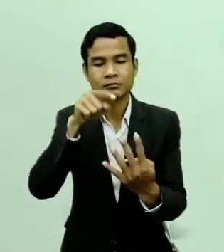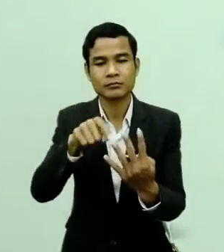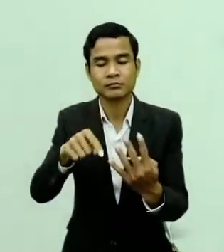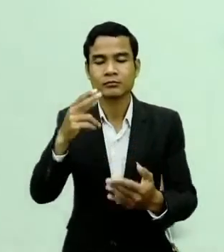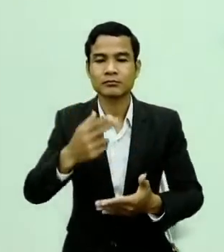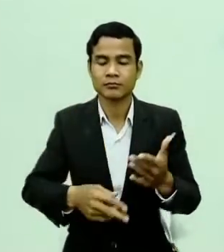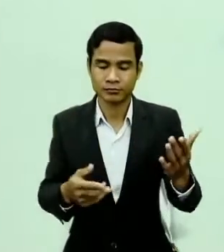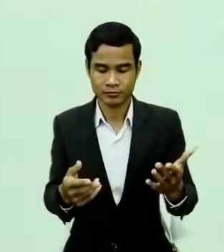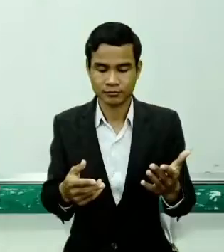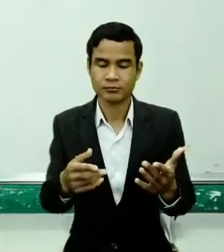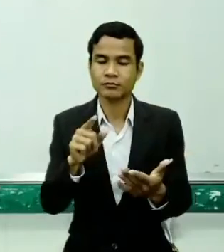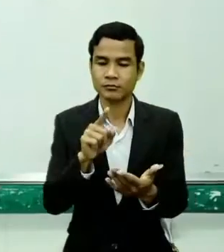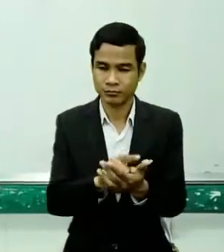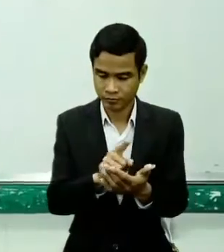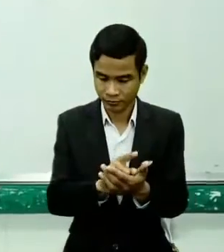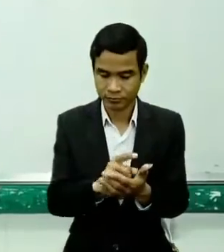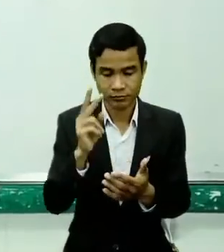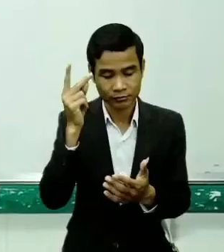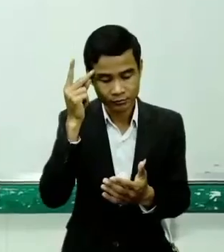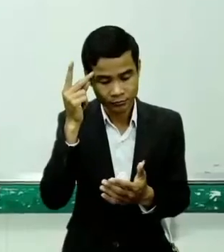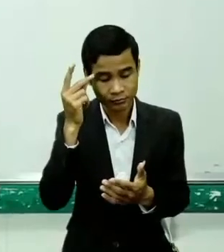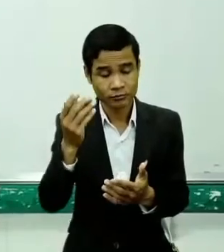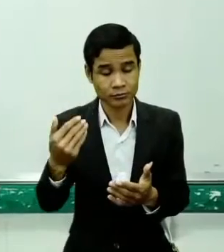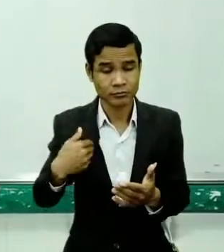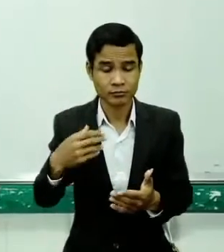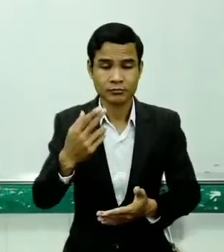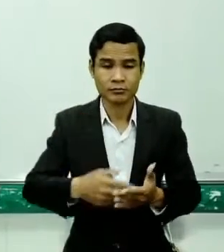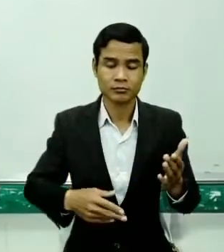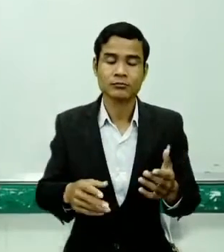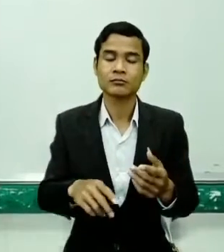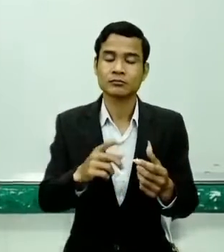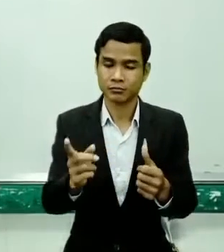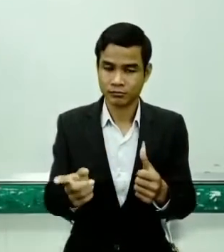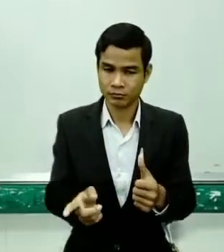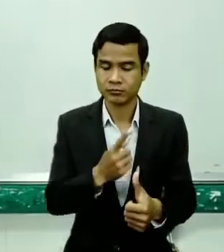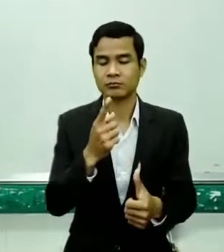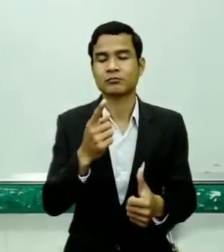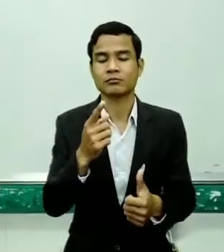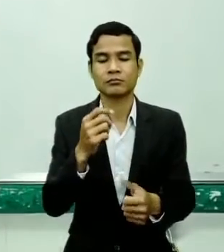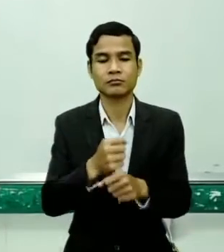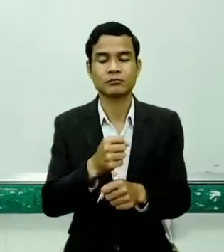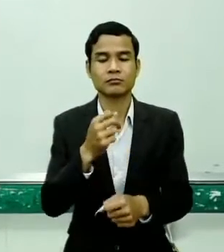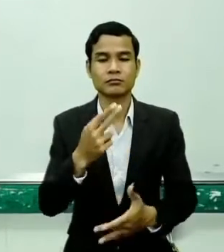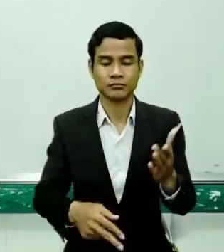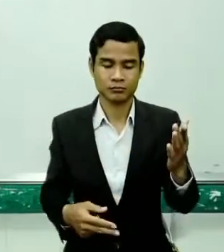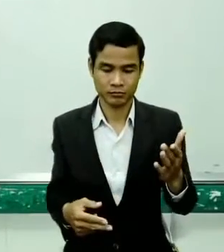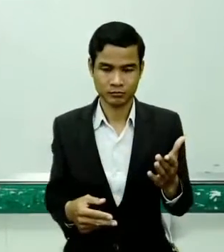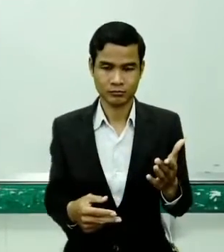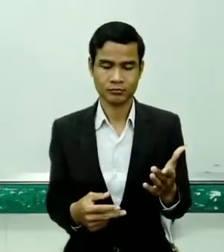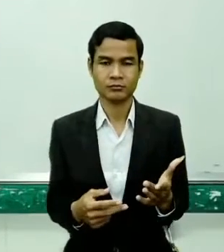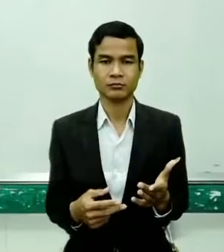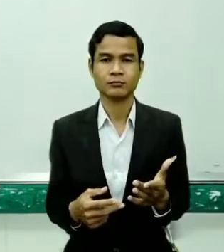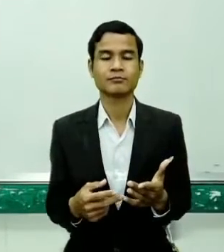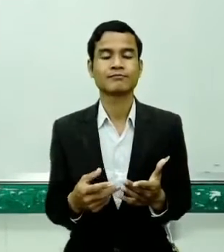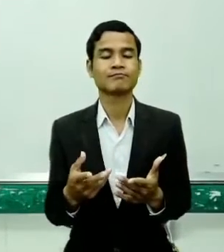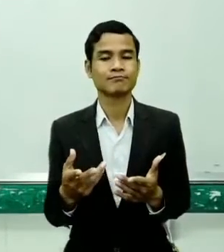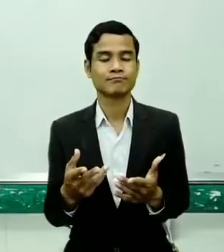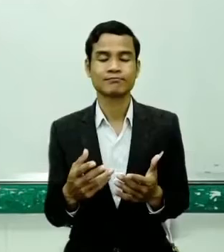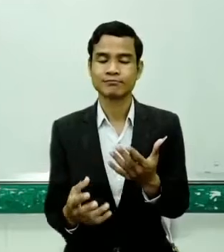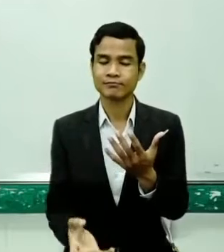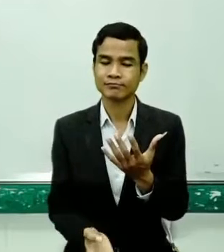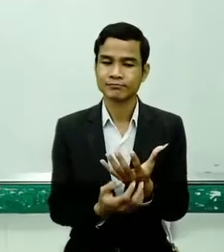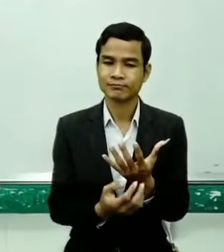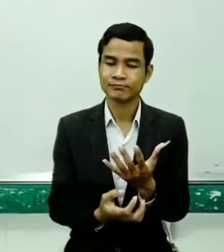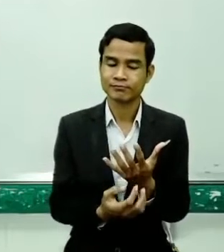Chà, cứ dương trở cực từ lửa, mình ấy cái con, đầm bông cái cứ dương trở thư ấy. Đội mà hộp